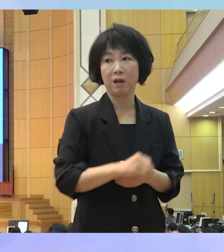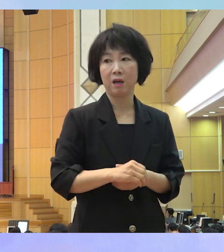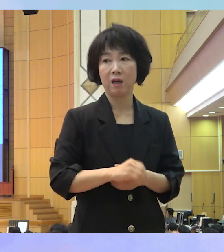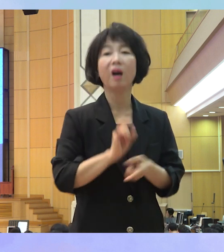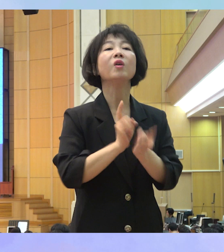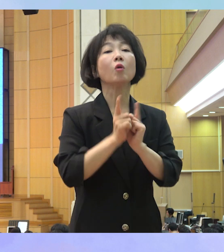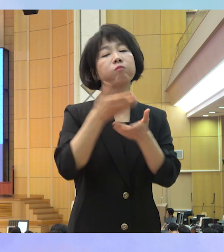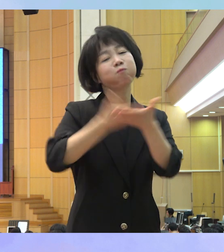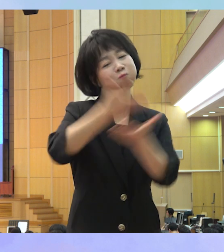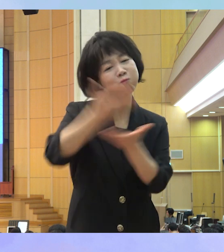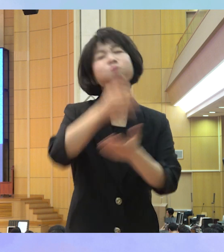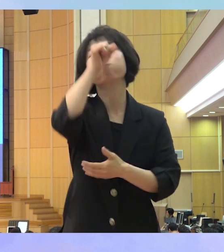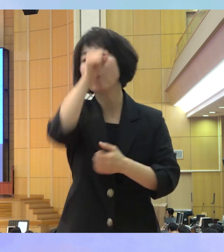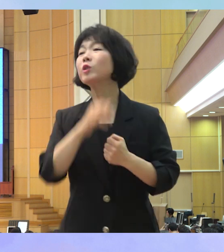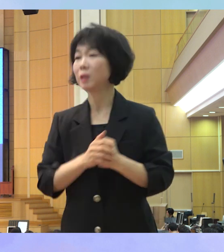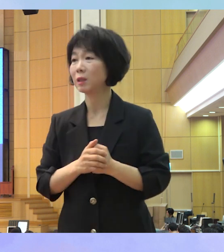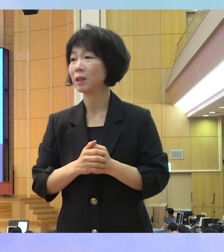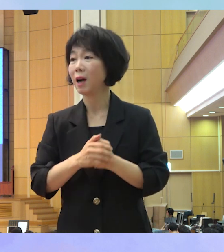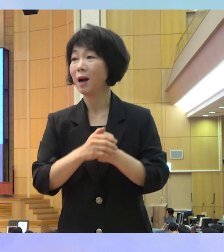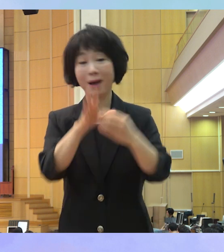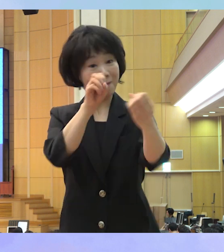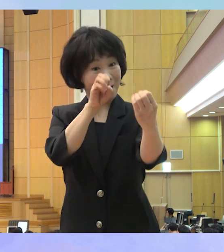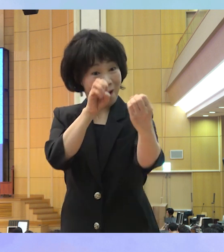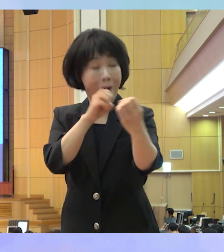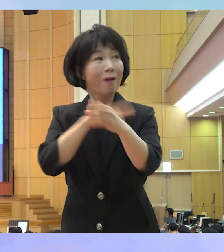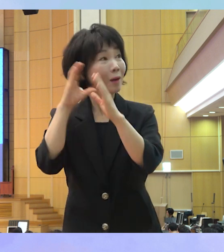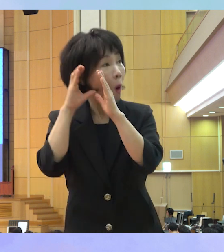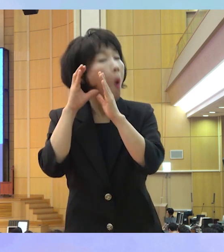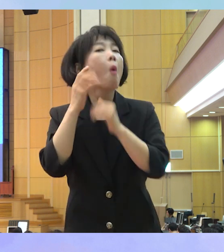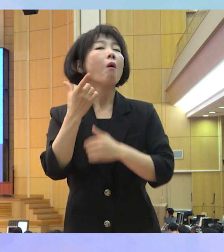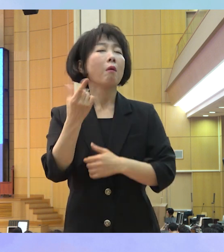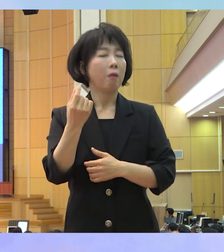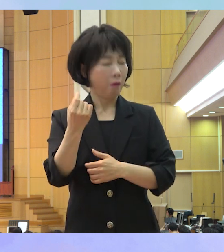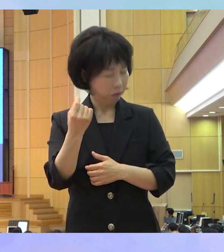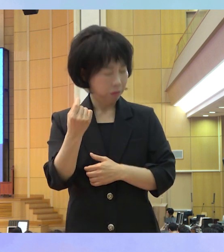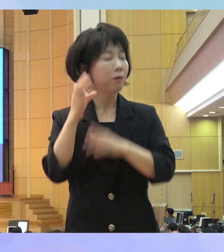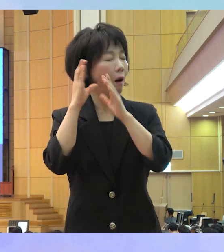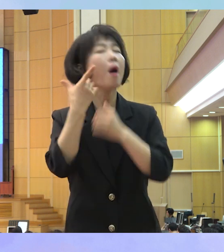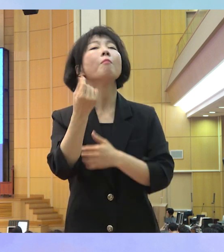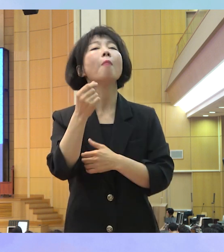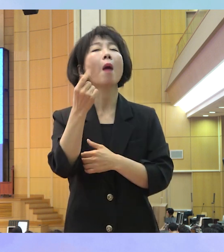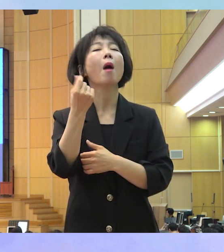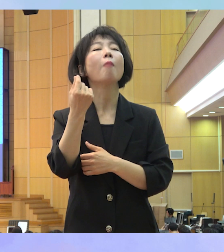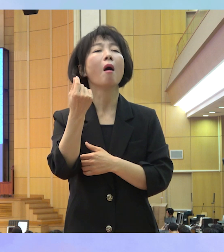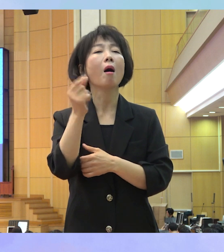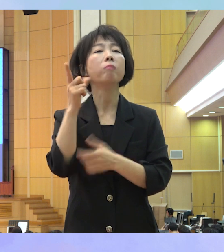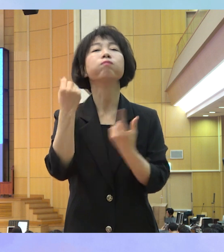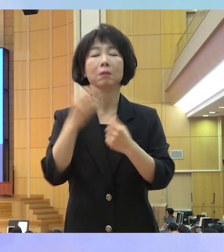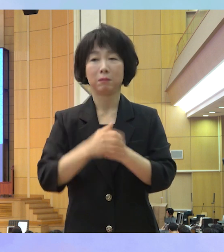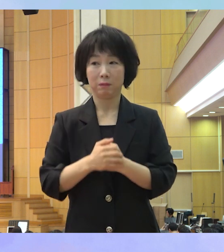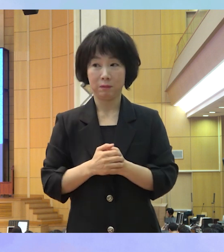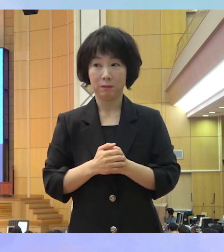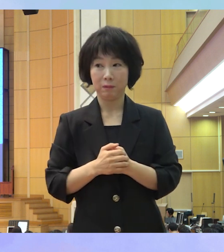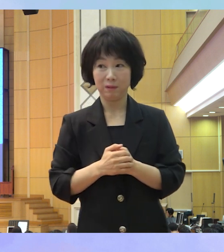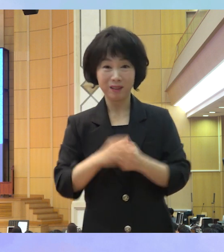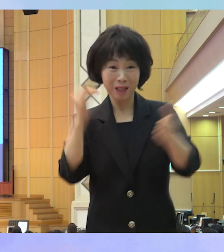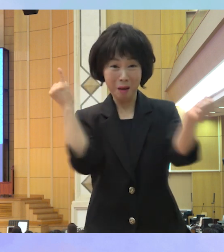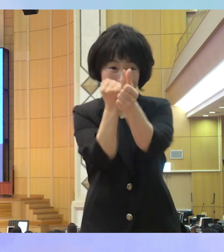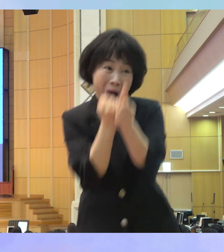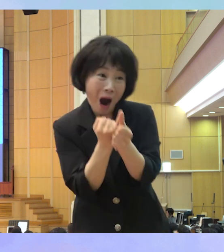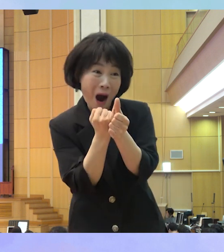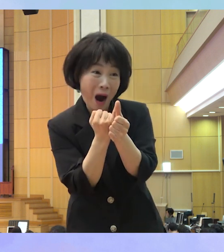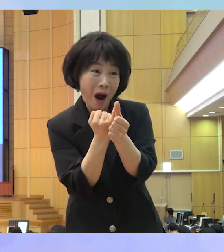그냥 잘만 들어주면 우리 남편이 최고야, 이렇게 되는 거거든요. 근데 잘 안 들어주는데 남편들이 뭐 특징이 이런